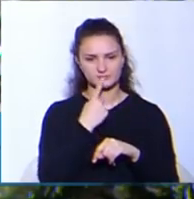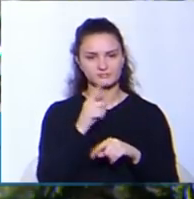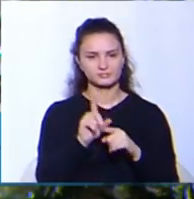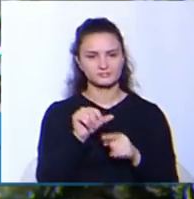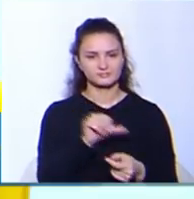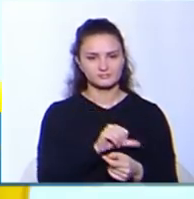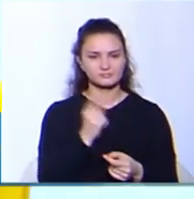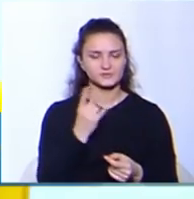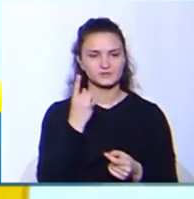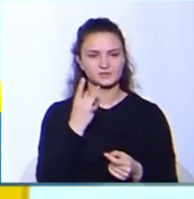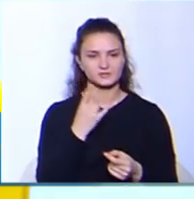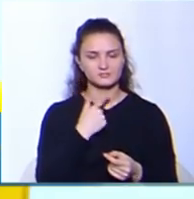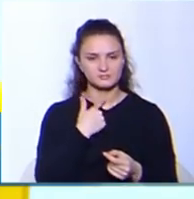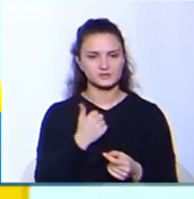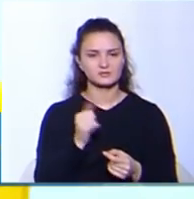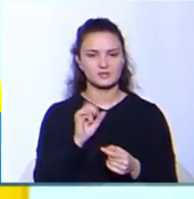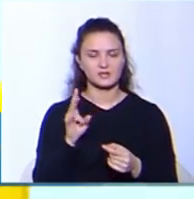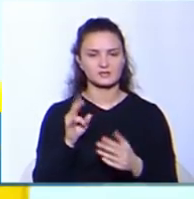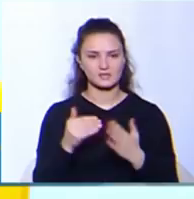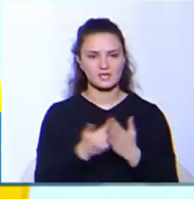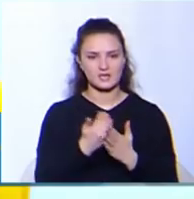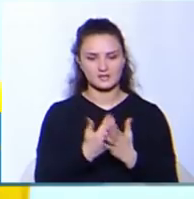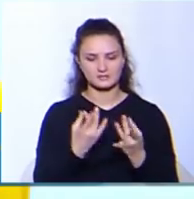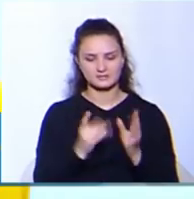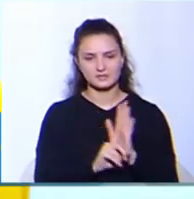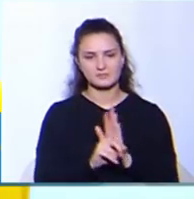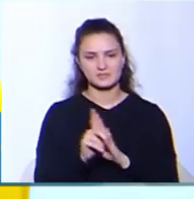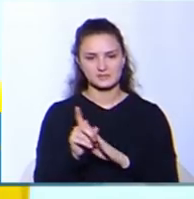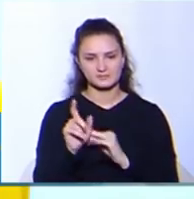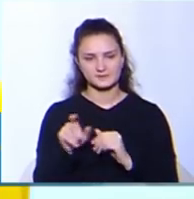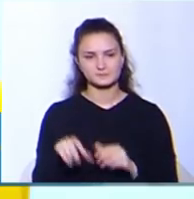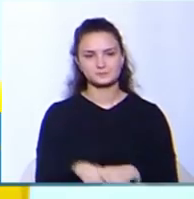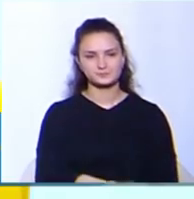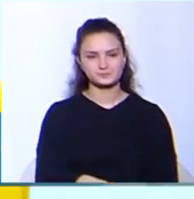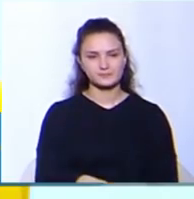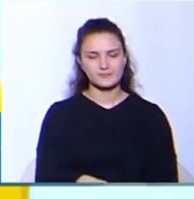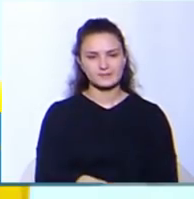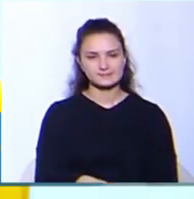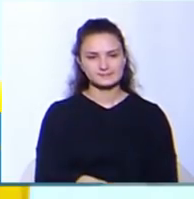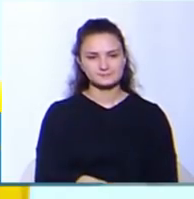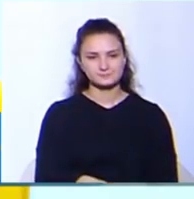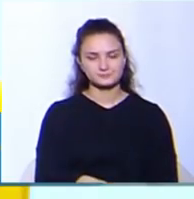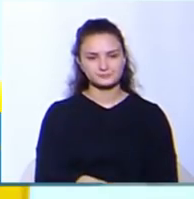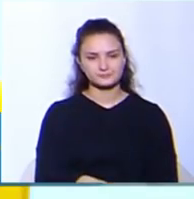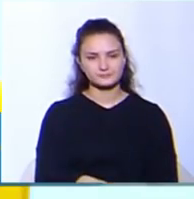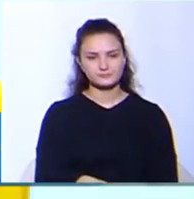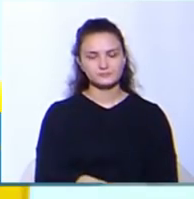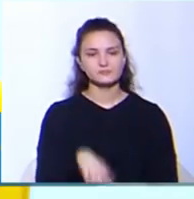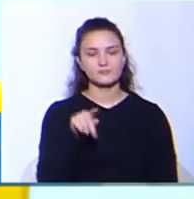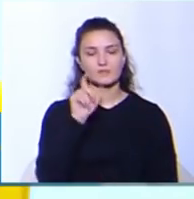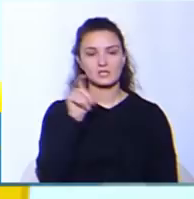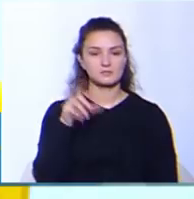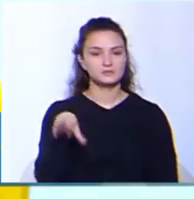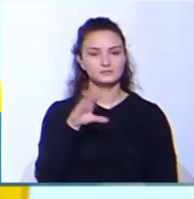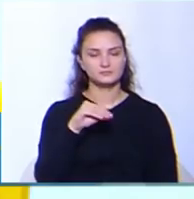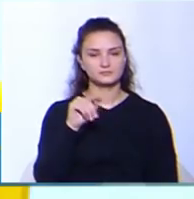ვინც გასინჯა პირველად ან ნუ რაღაცა ახალბედები მართალია ასე კარგი სიტყვა ვინაიდან ამ ადამიანებმა ჯერთი მათ